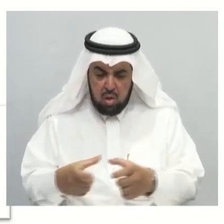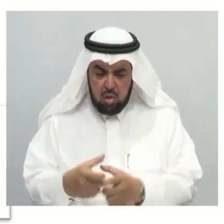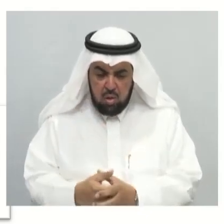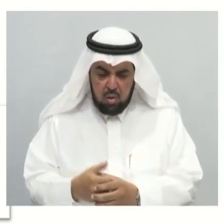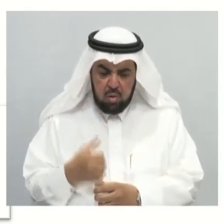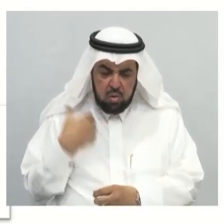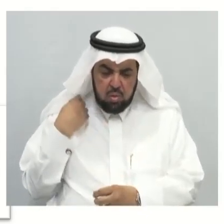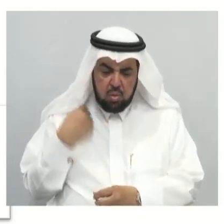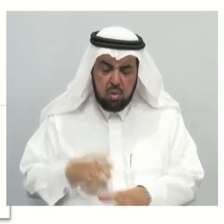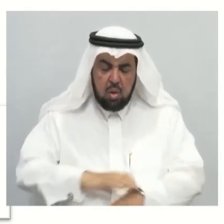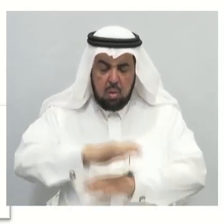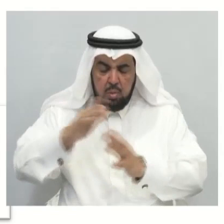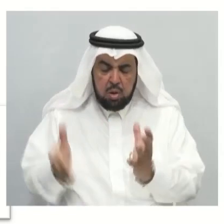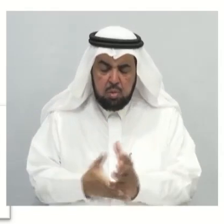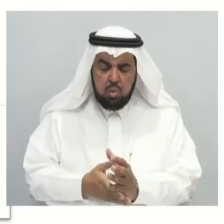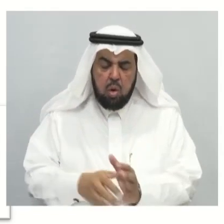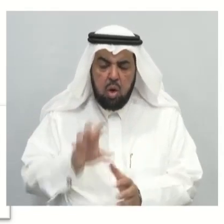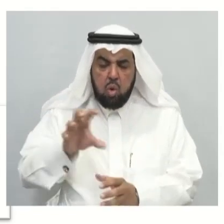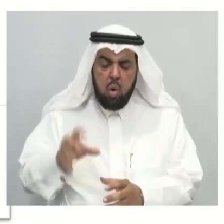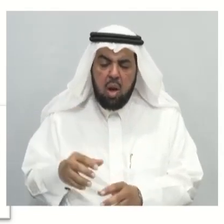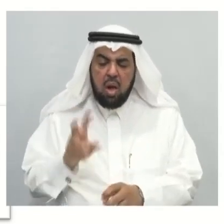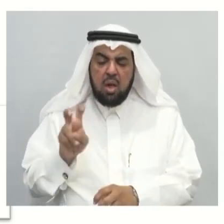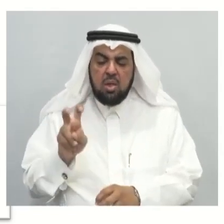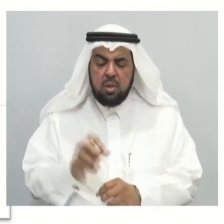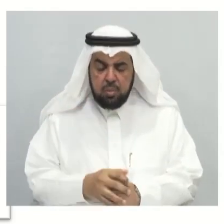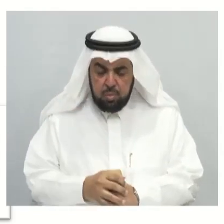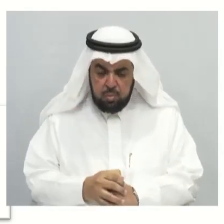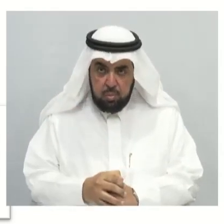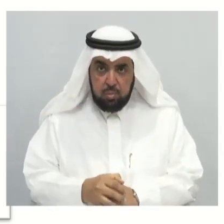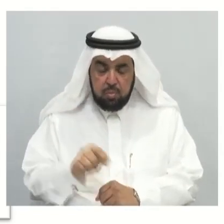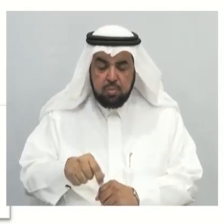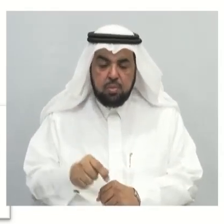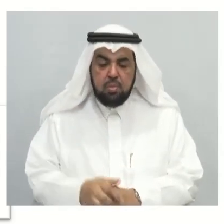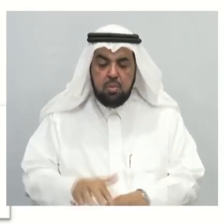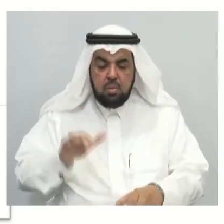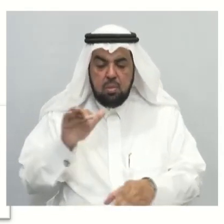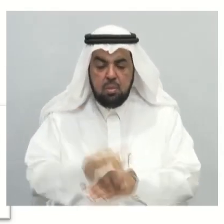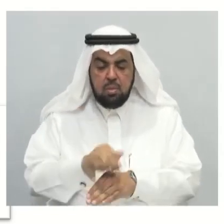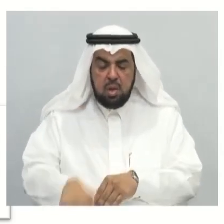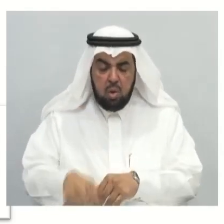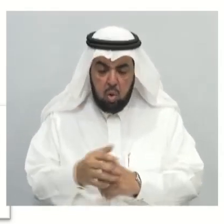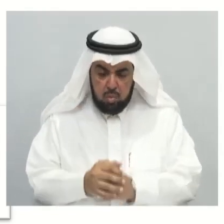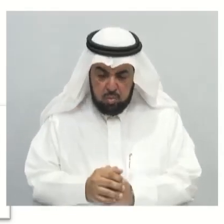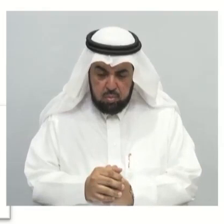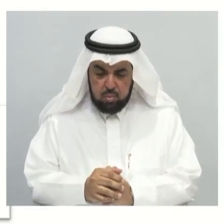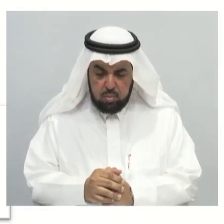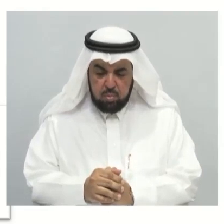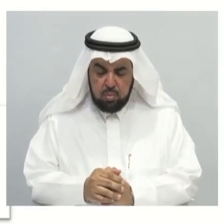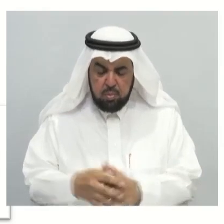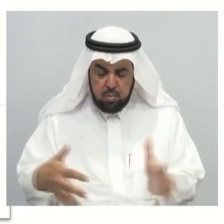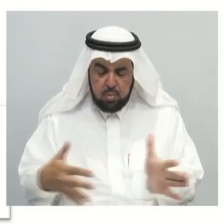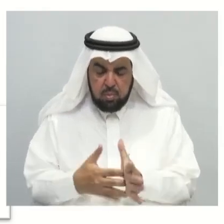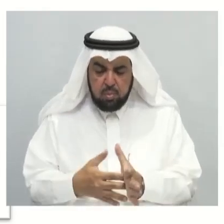و مجموعه دول 20 باذن الله تعالى سنتحدث في هذا اليوم عن